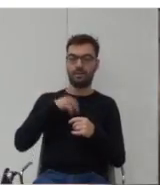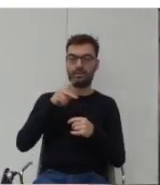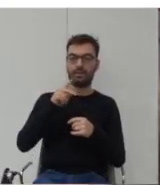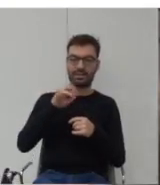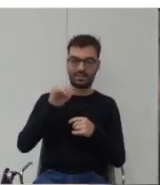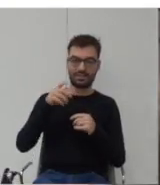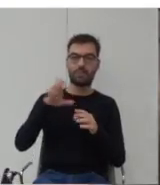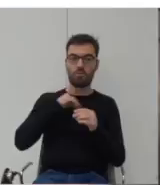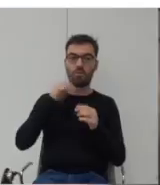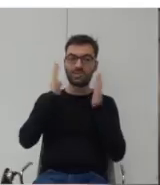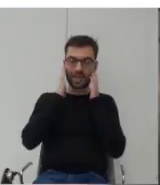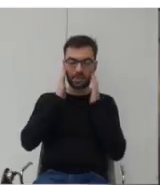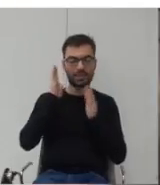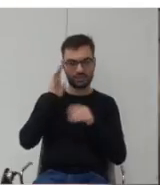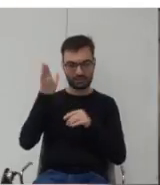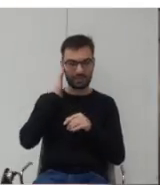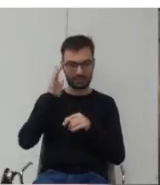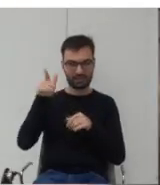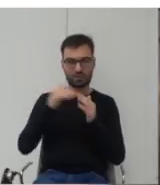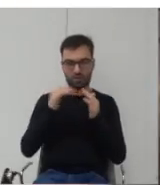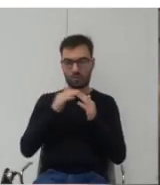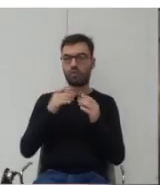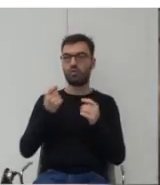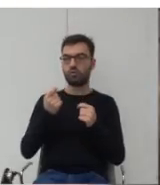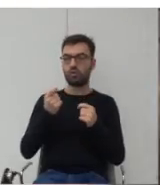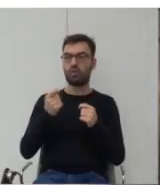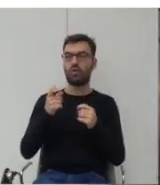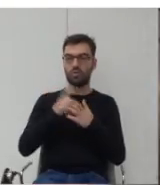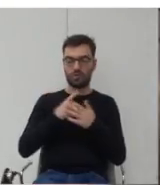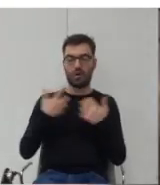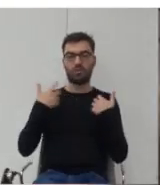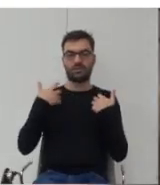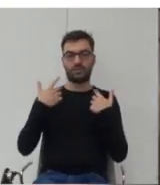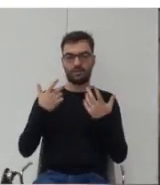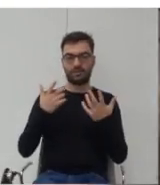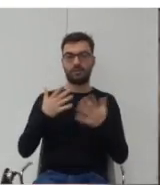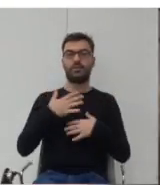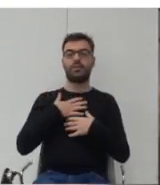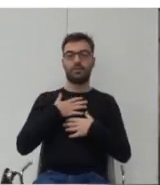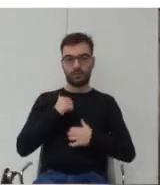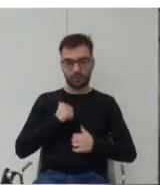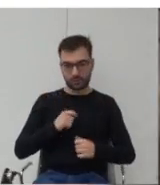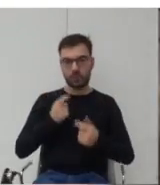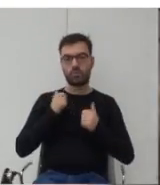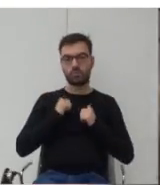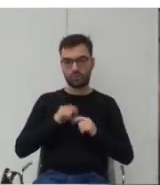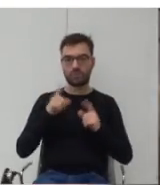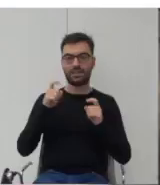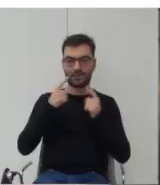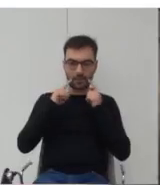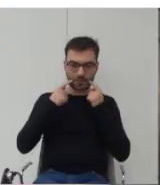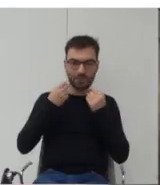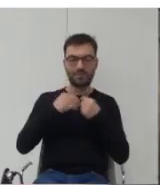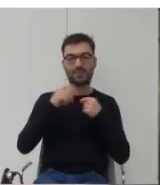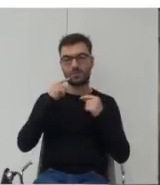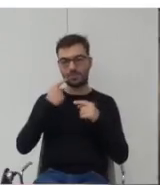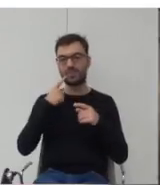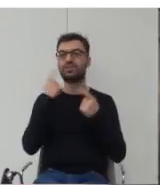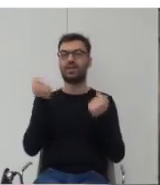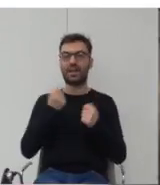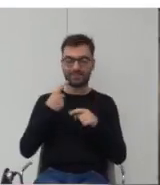pani Krystyna mogła zamieszkać w tym domku, troszeczkę jednak odżyła, złapała oddechu, zaczęła się